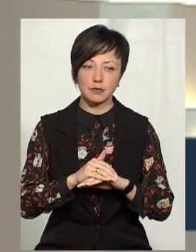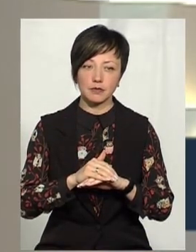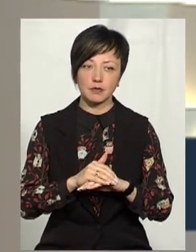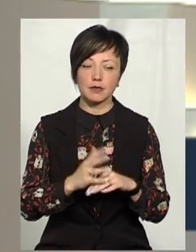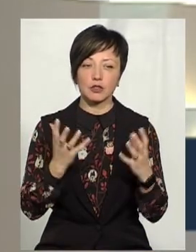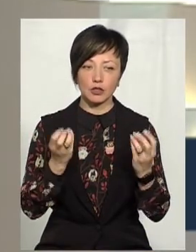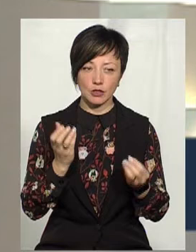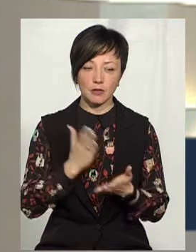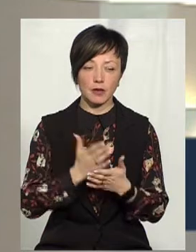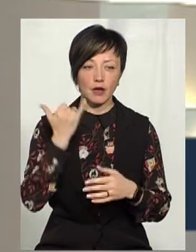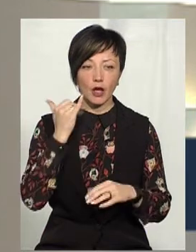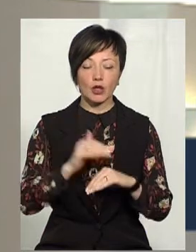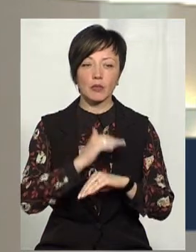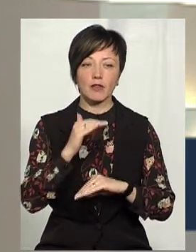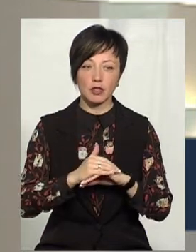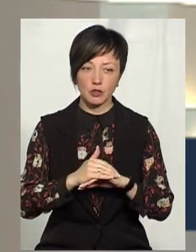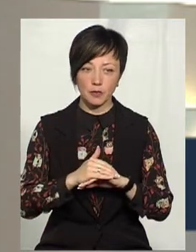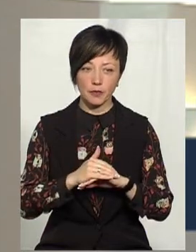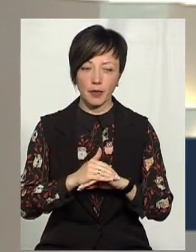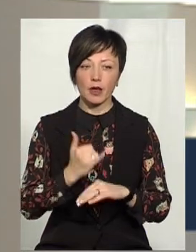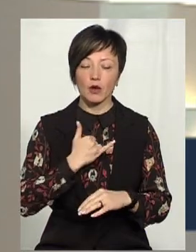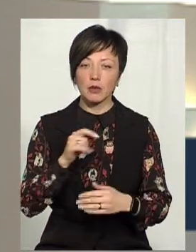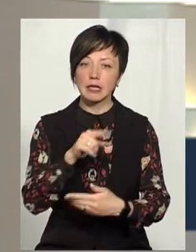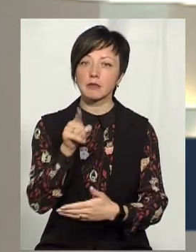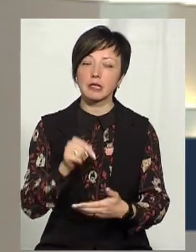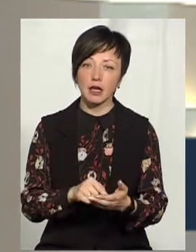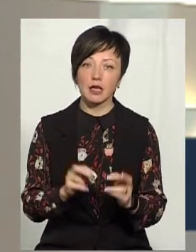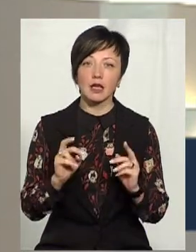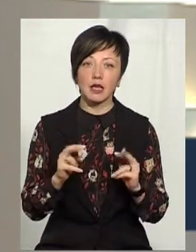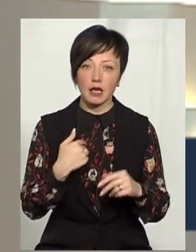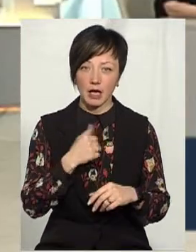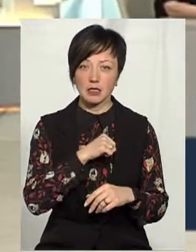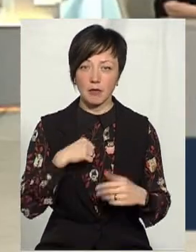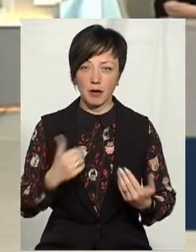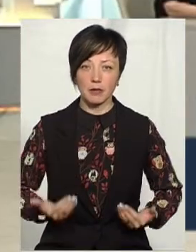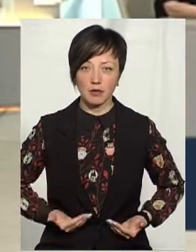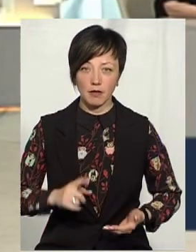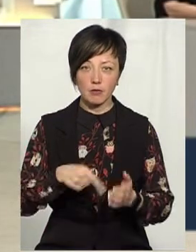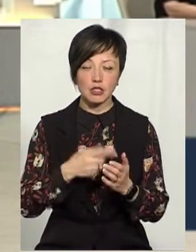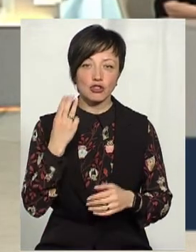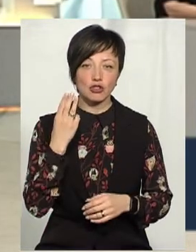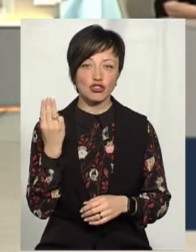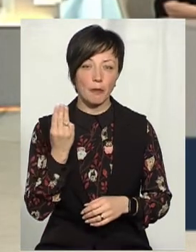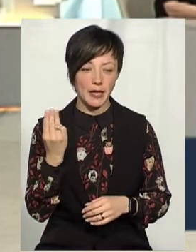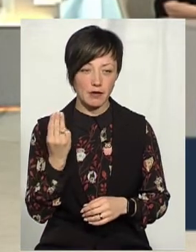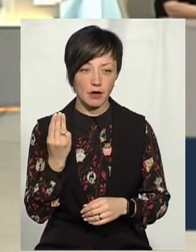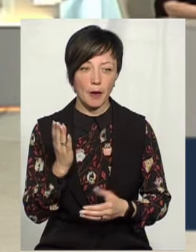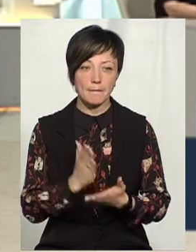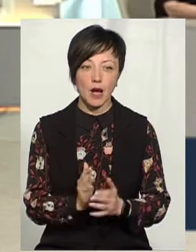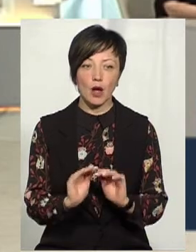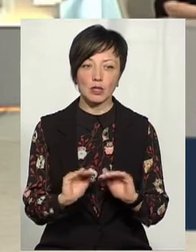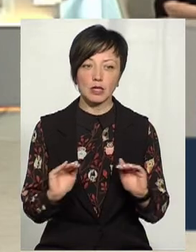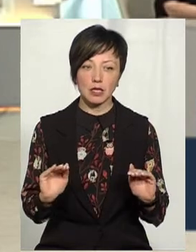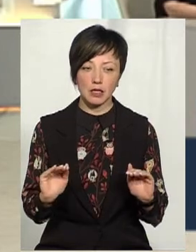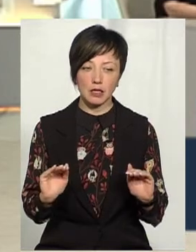Добрий, ще маємо телефон? Добрий вечір. У мене таке запитання. Я сама проживаю в місті Шепетівка, маю